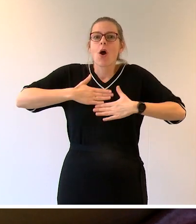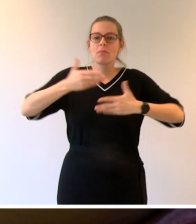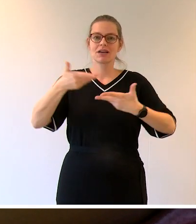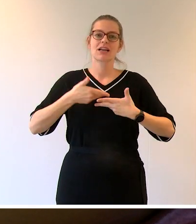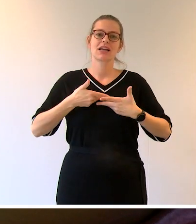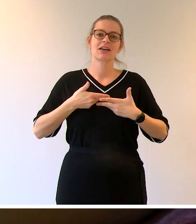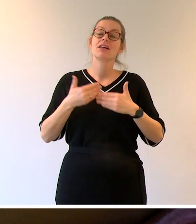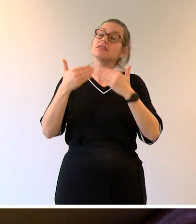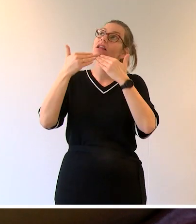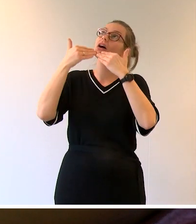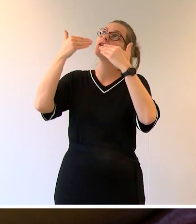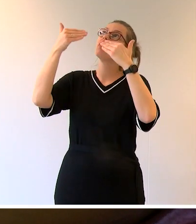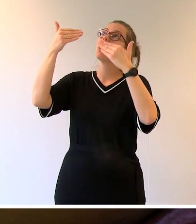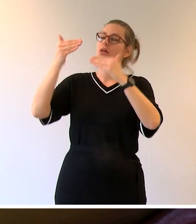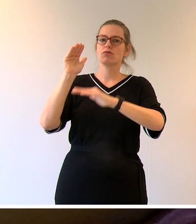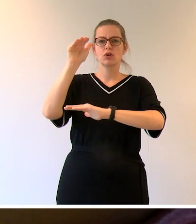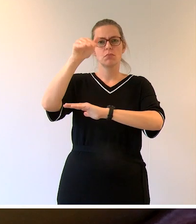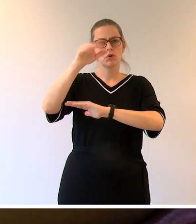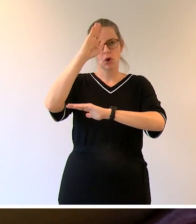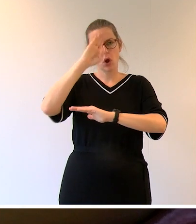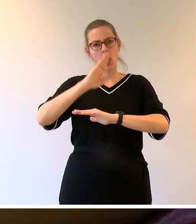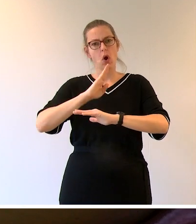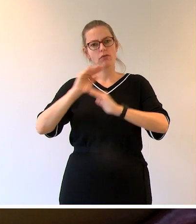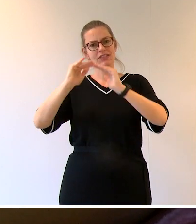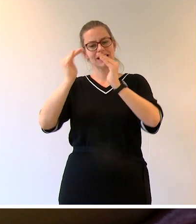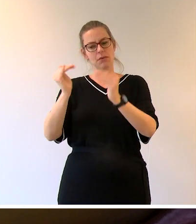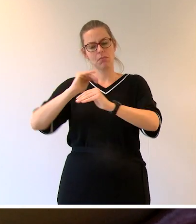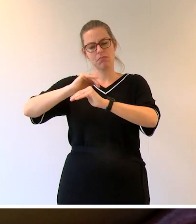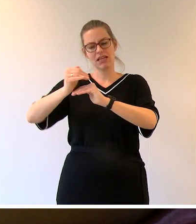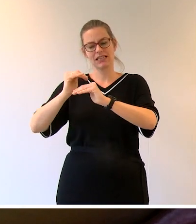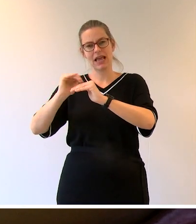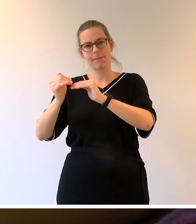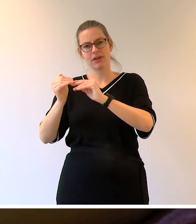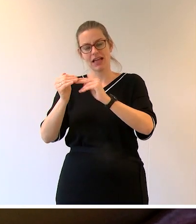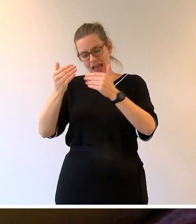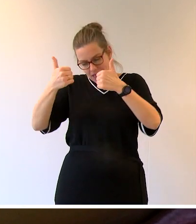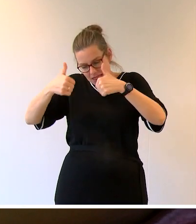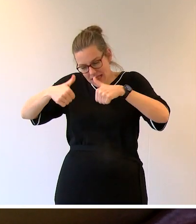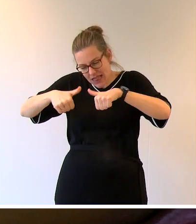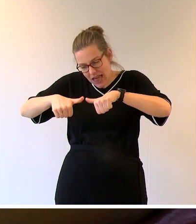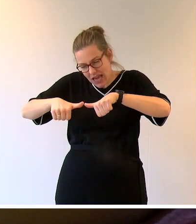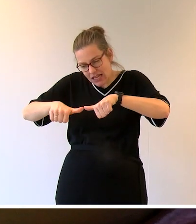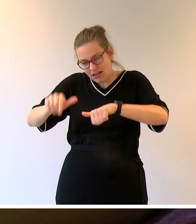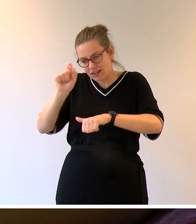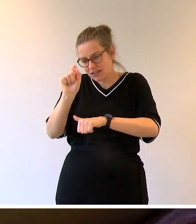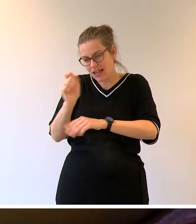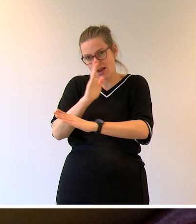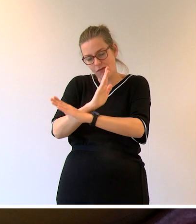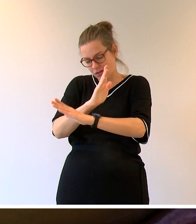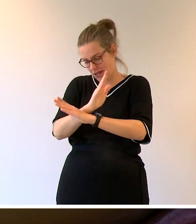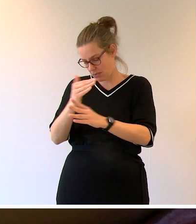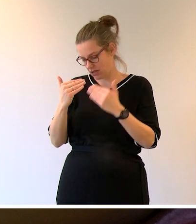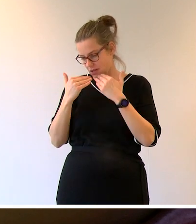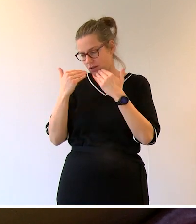We danken u voor het bruggenhoofd in Bethlehem en het nederige teken van de kribbe.